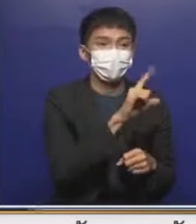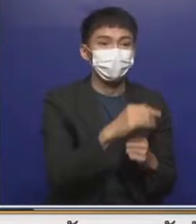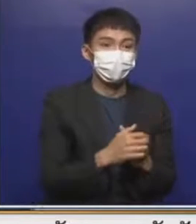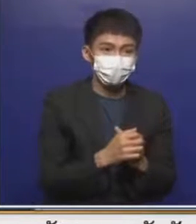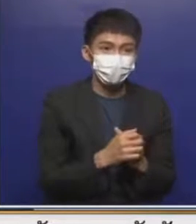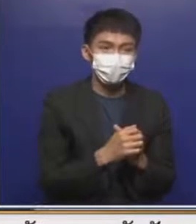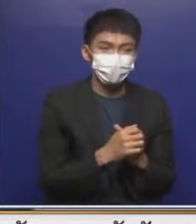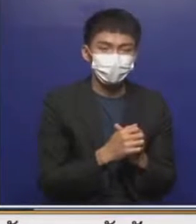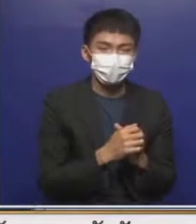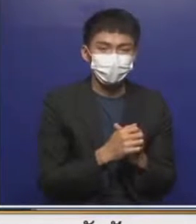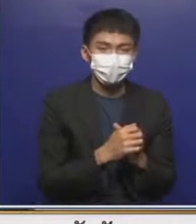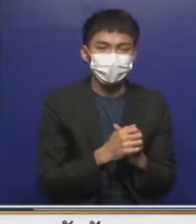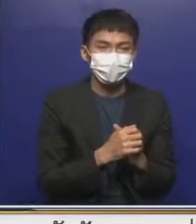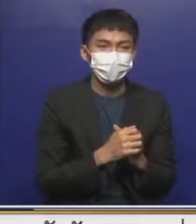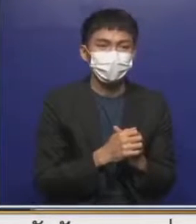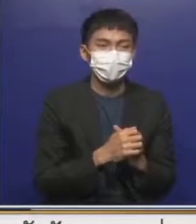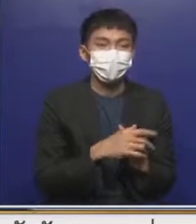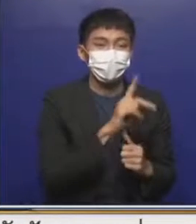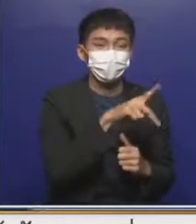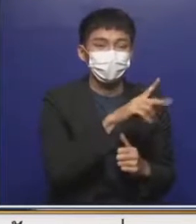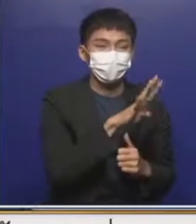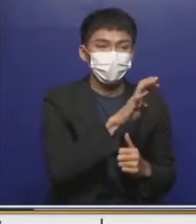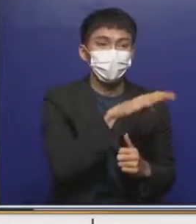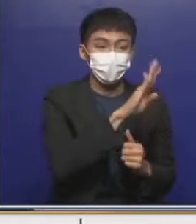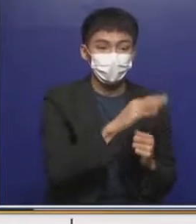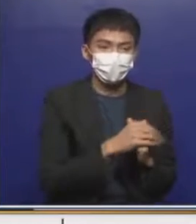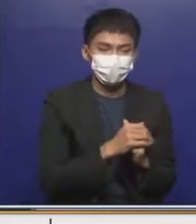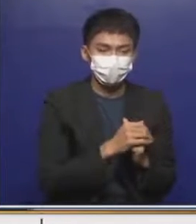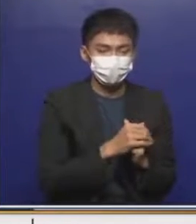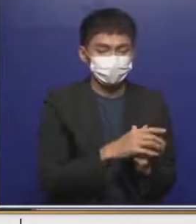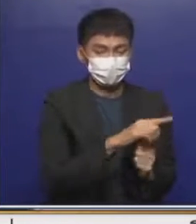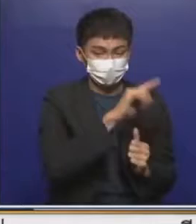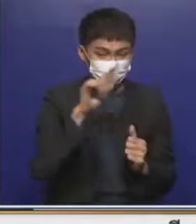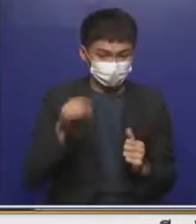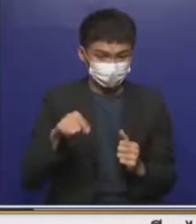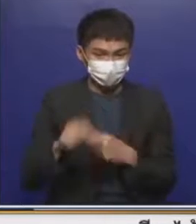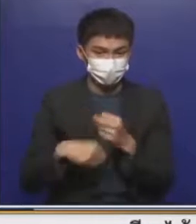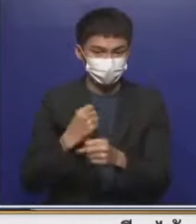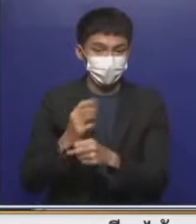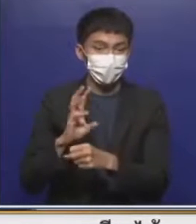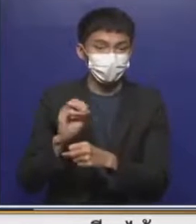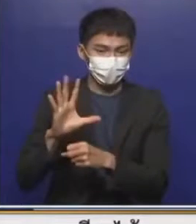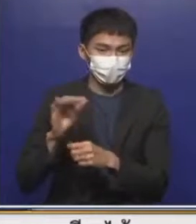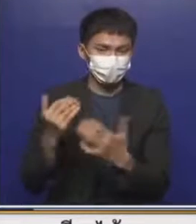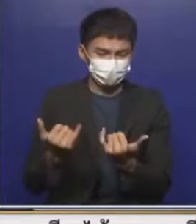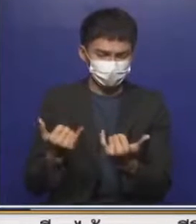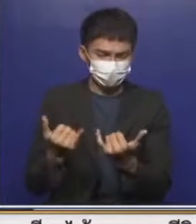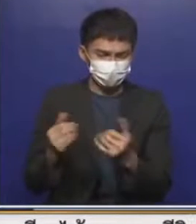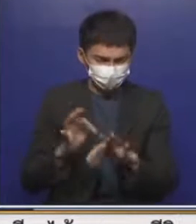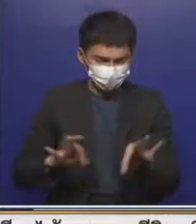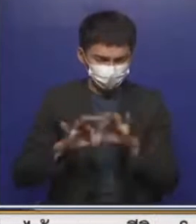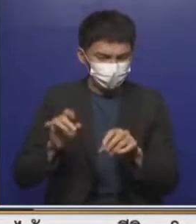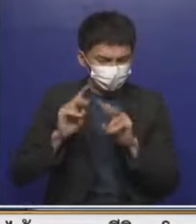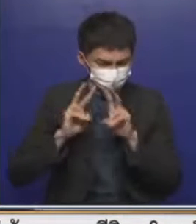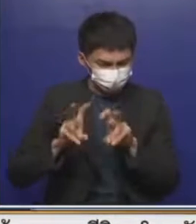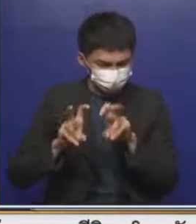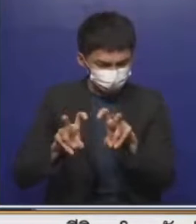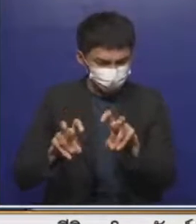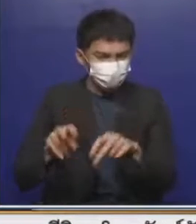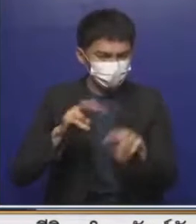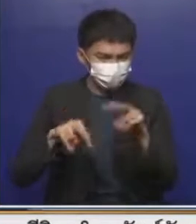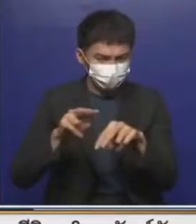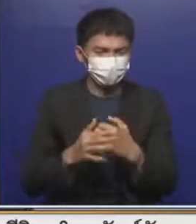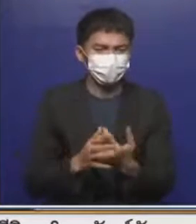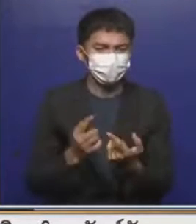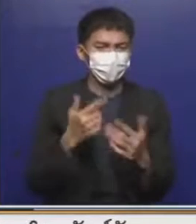ปี 65 ต้องเจอกโควิด รับมือกับการระบทละลอกที่ 3ที่ต้องเน้การตรวจเชิงลุกกลัววสาทยการแพทย์กลัได้